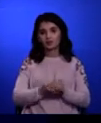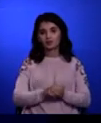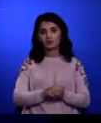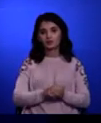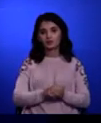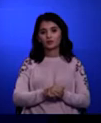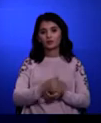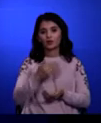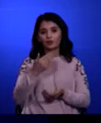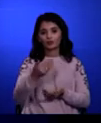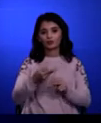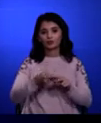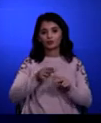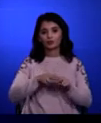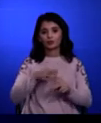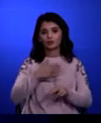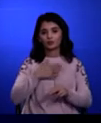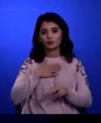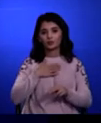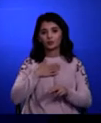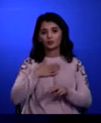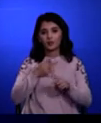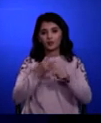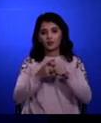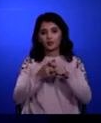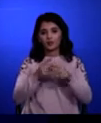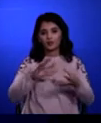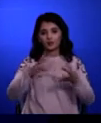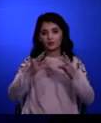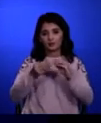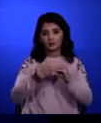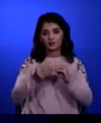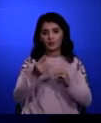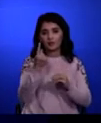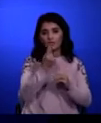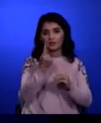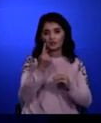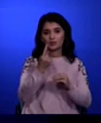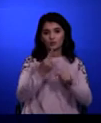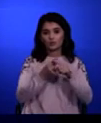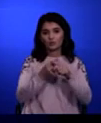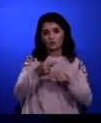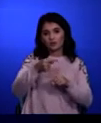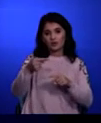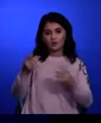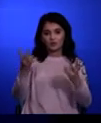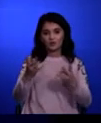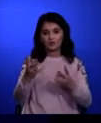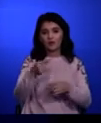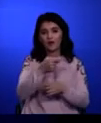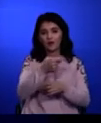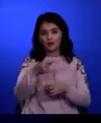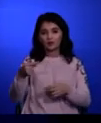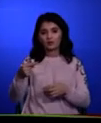Buning uchun biz yig'indidan 1-chi qo'shiluvchini ayıramız.